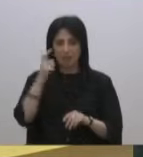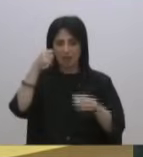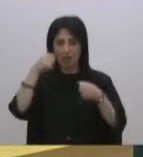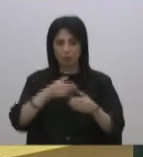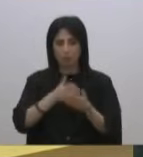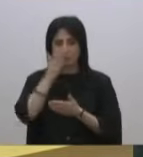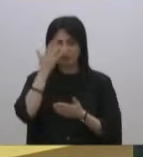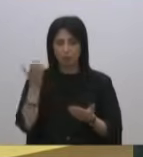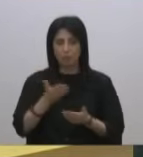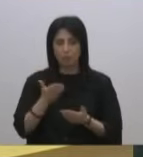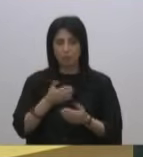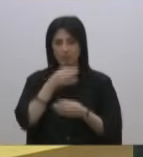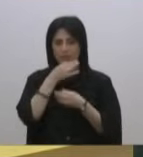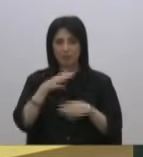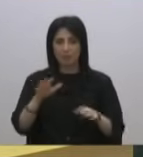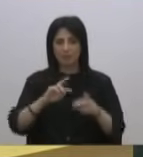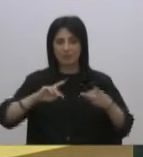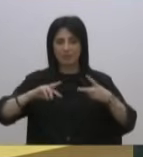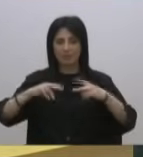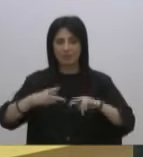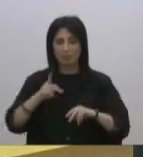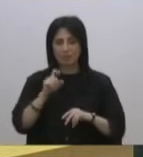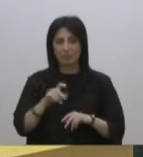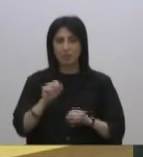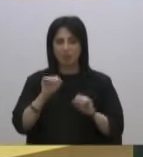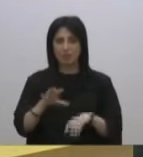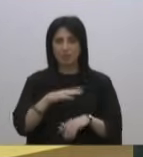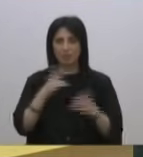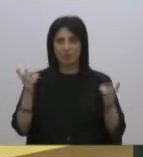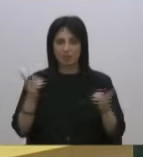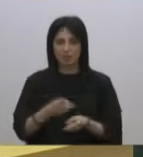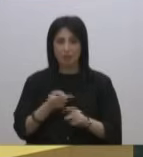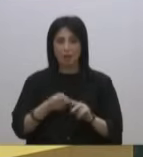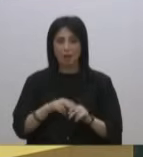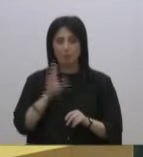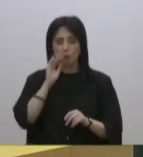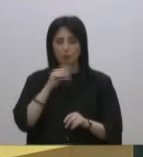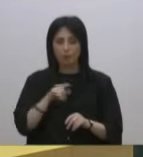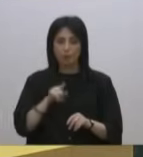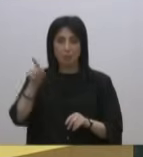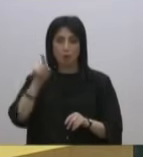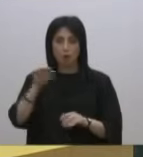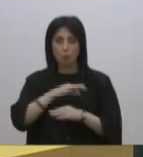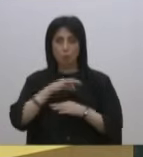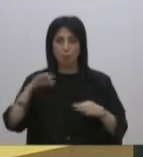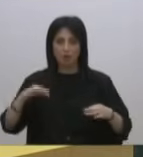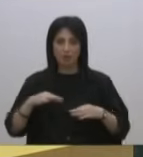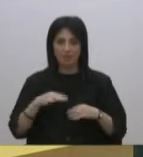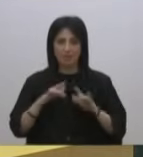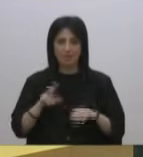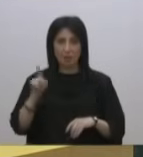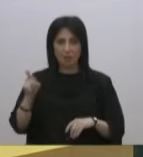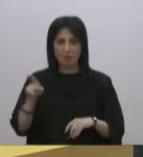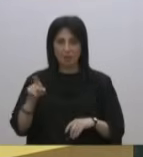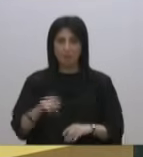ლეგიტიმური მიზანი, რომელიც ნებისმიერი ცვლილებისთვის შეიძლება იყოს საჭირო. ამიტომ, როდესაც მოიშველიებთ უნგრეთის